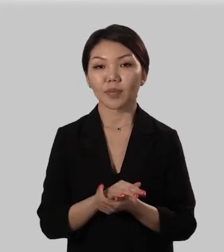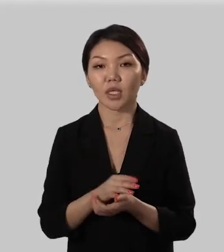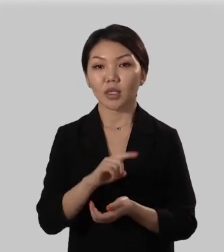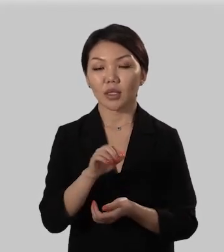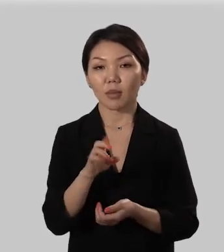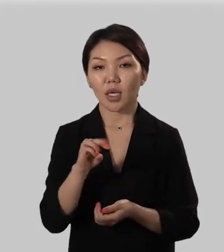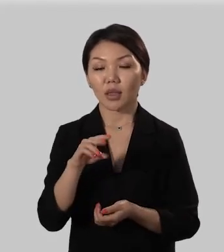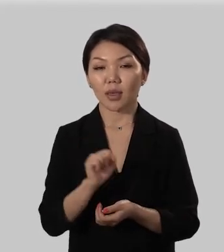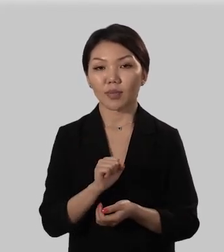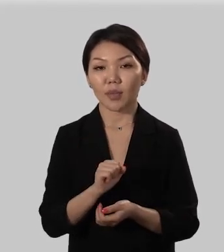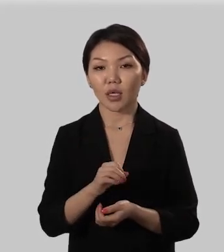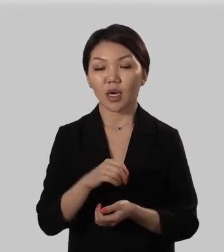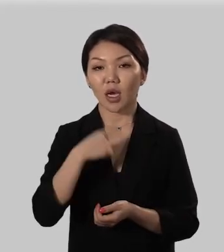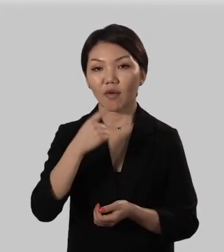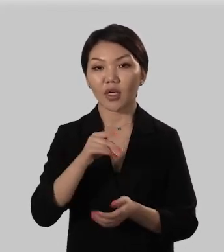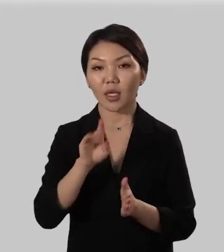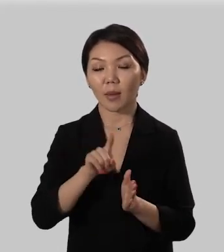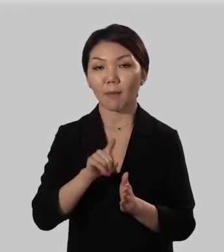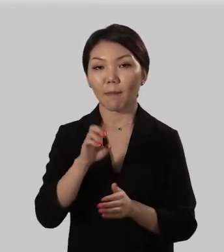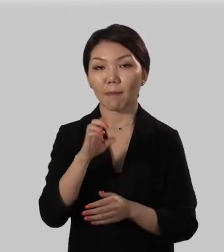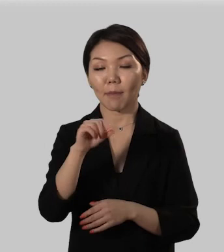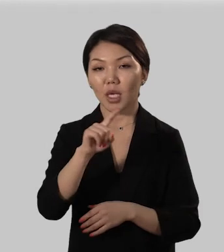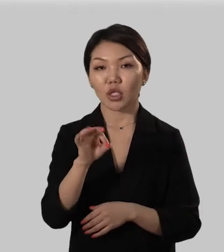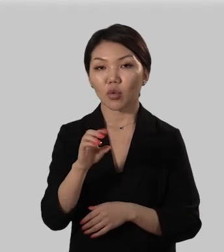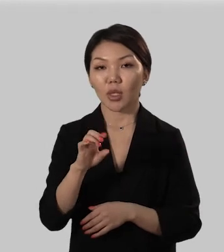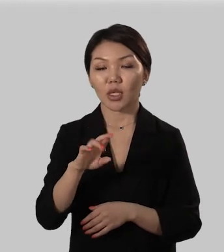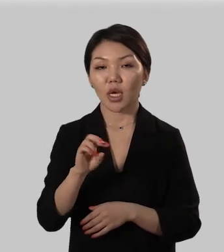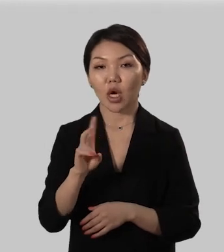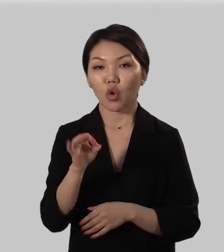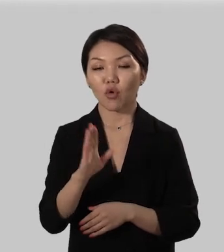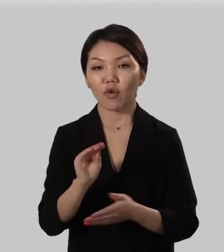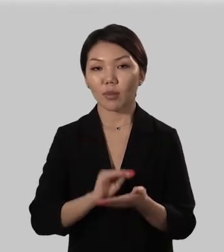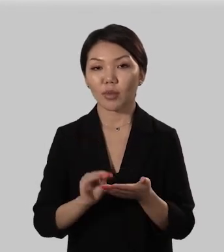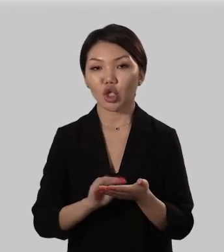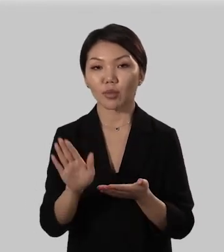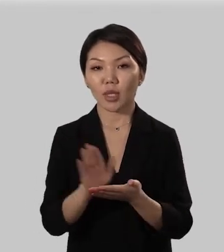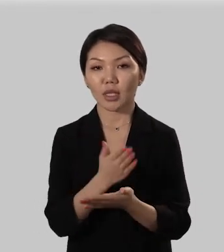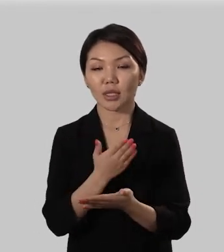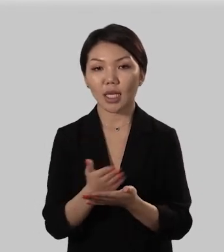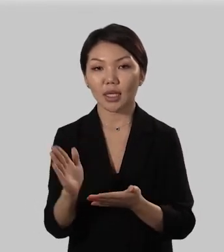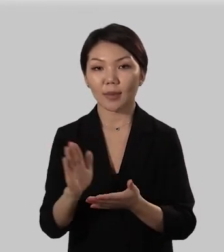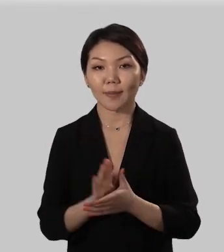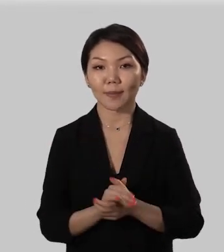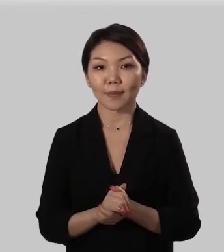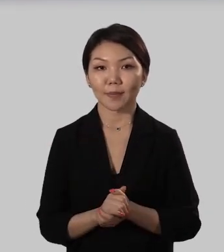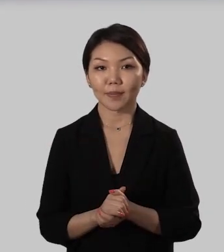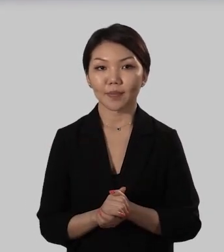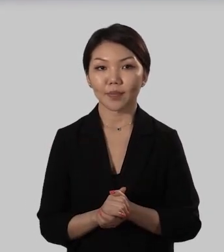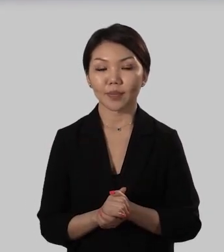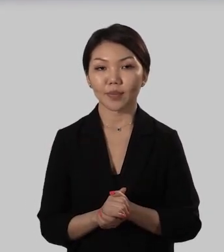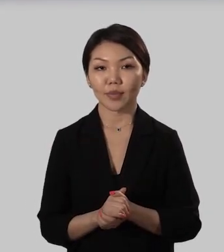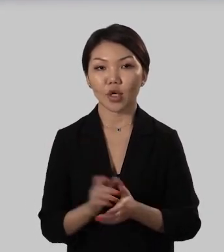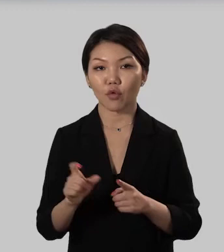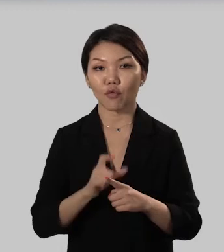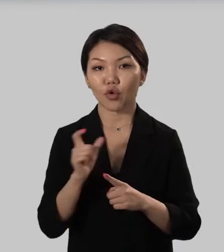говорить без обиняков на речи без обиняков пишем раздельно в